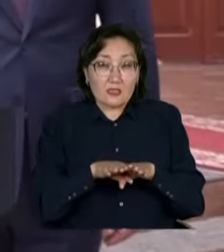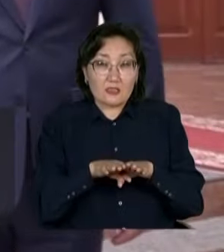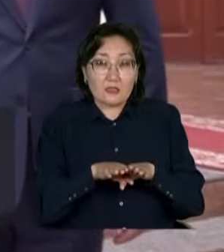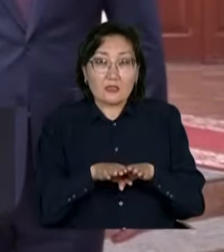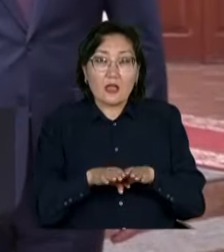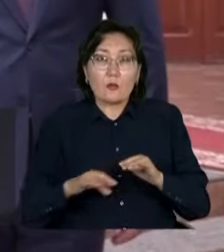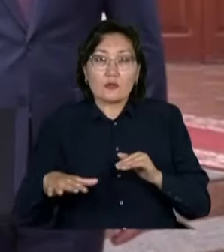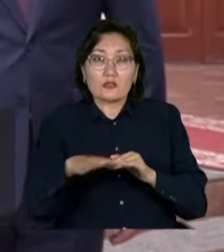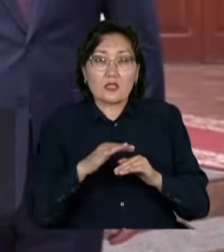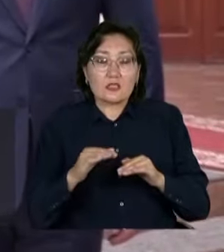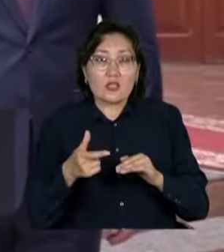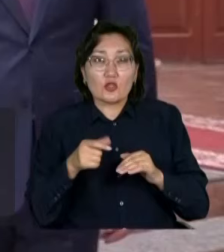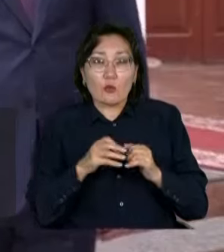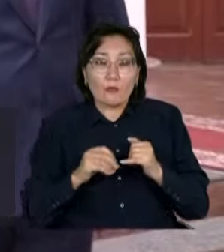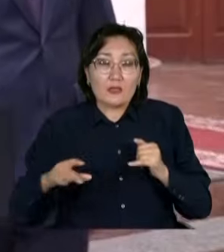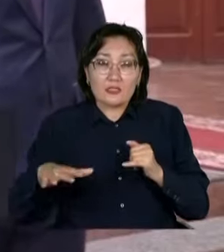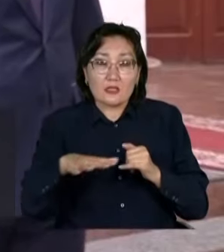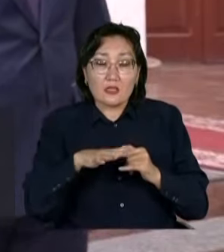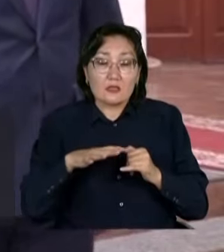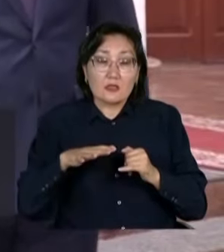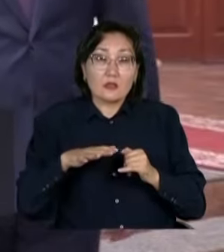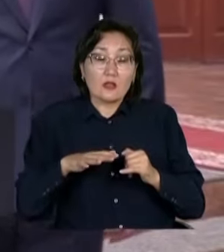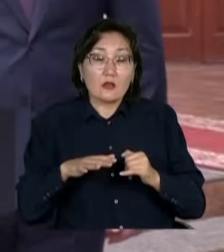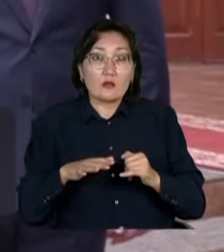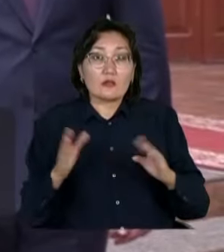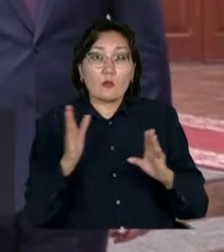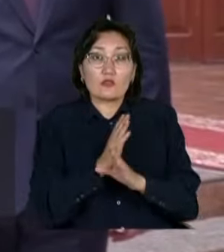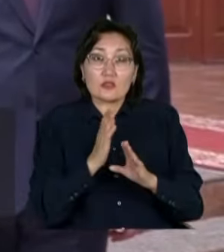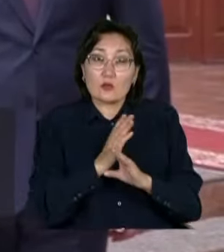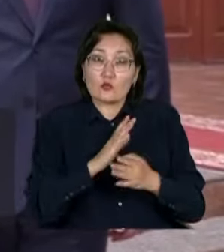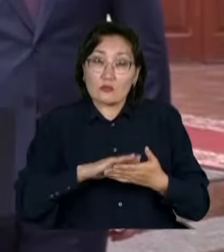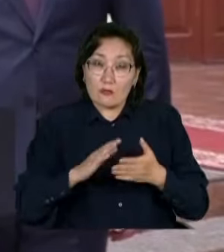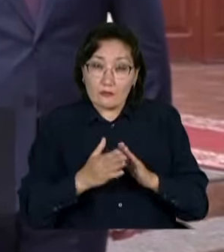пространство, геопространство. То есть погодно-климатические условия,